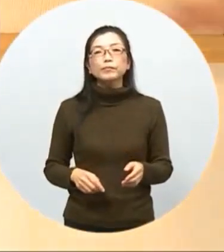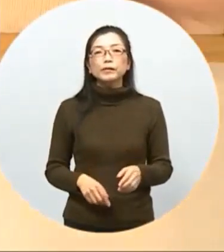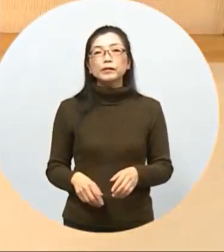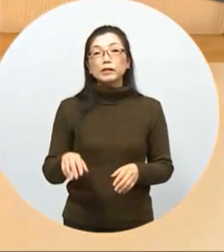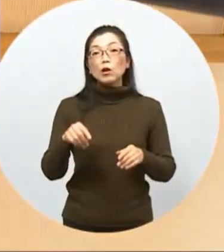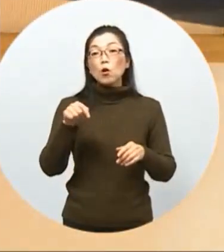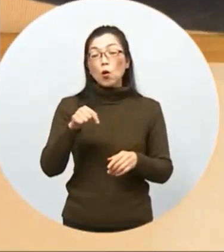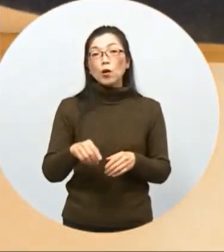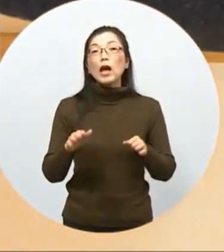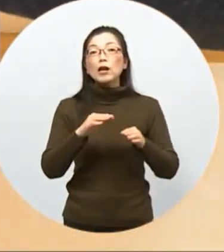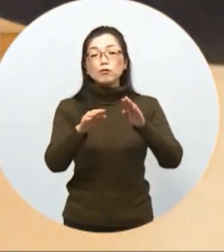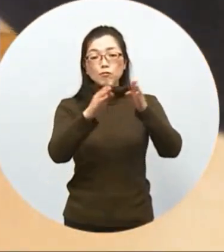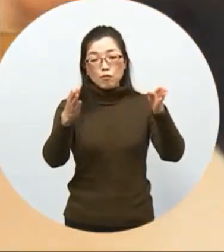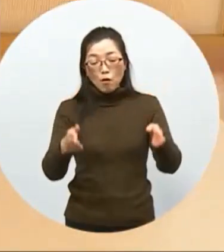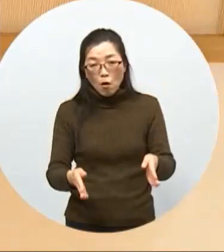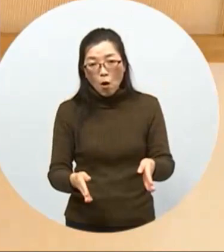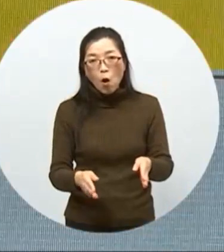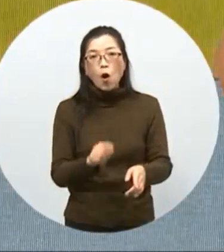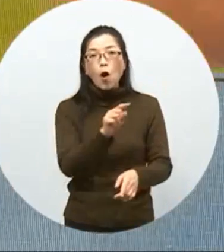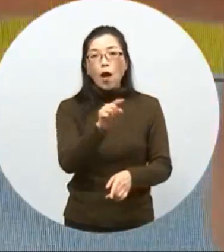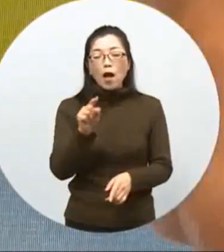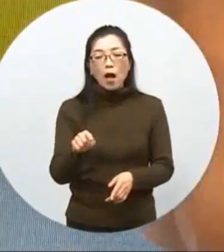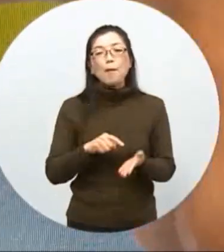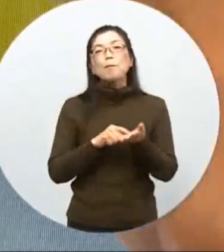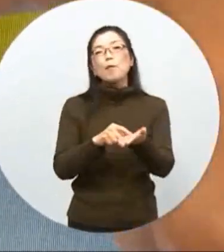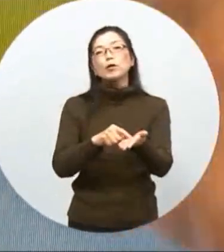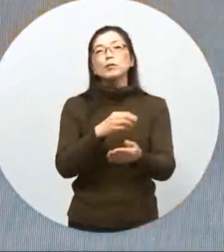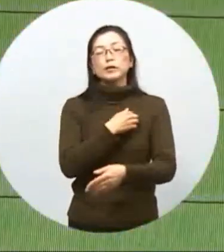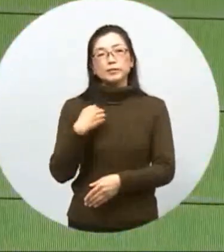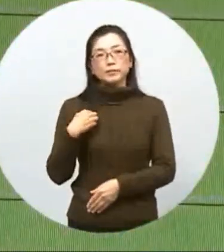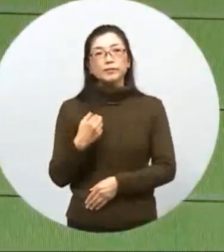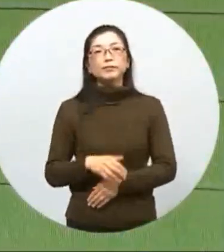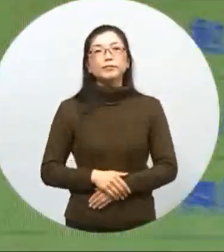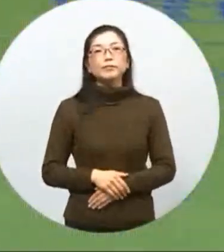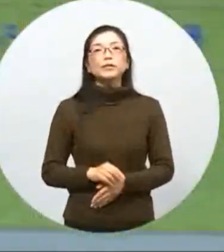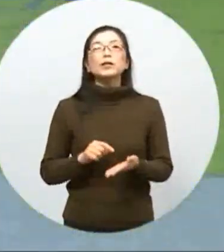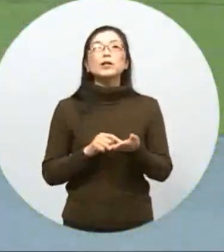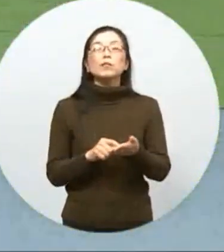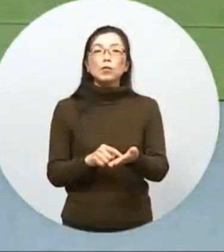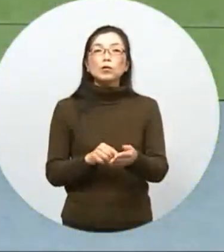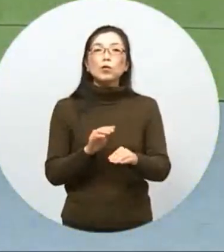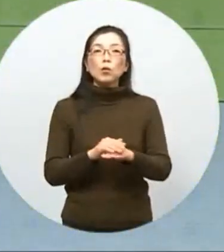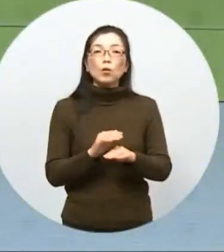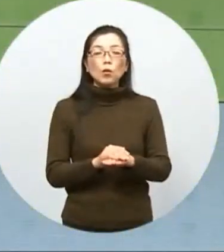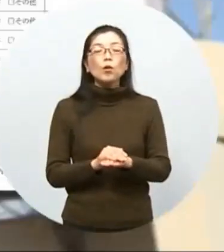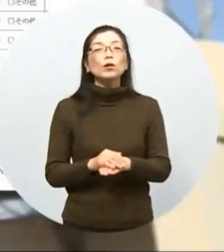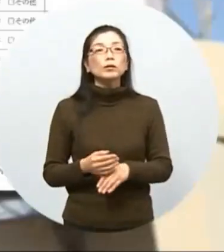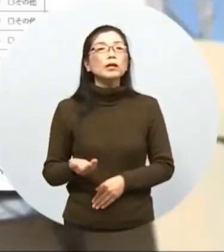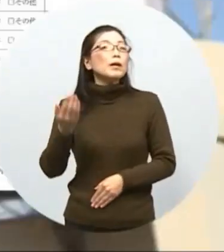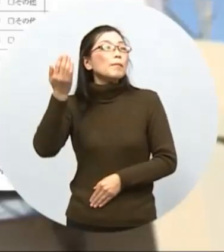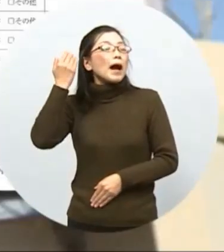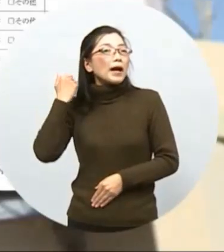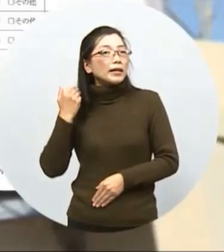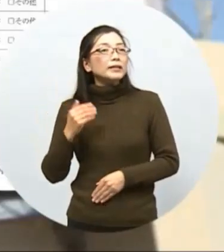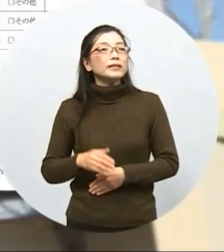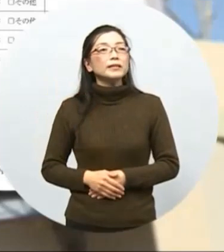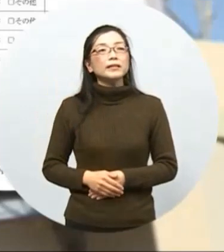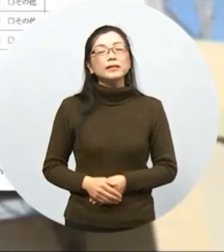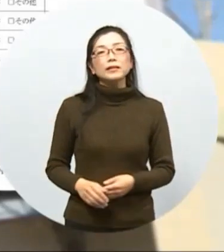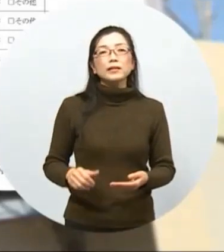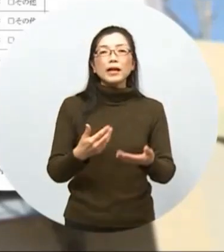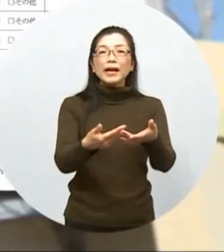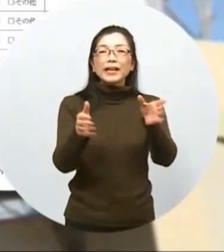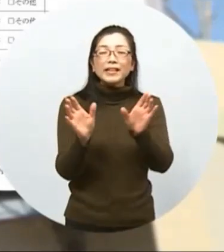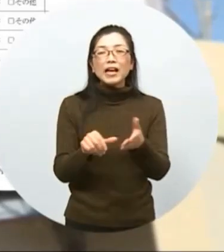あります、公共端末、こちらの方で申し込みになります。申し込みに関してはまず利用団体の登録をしていただ